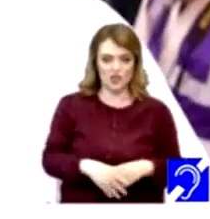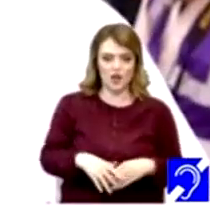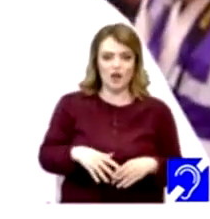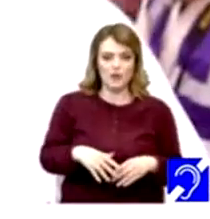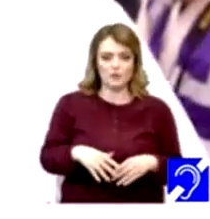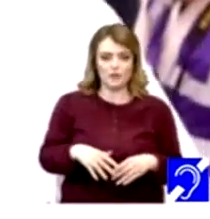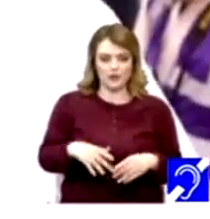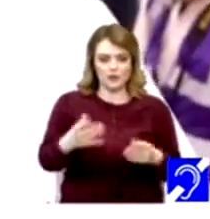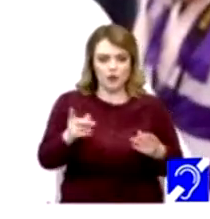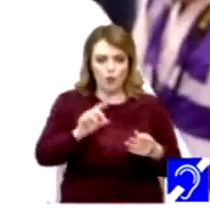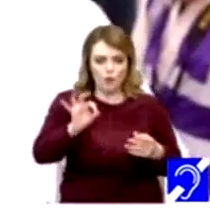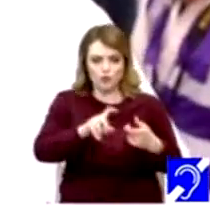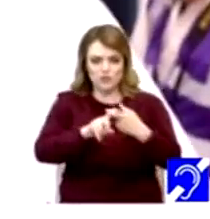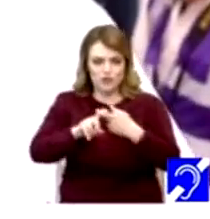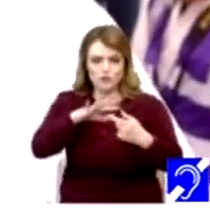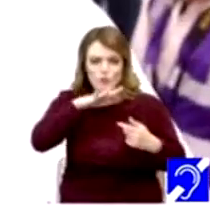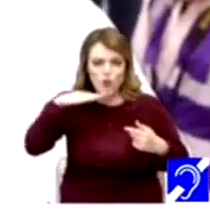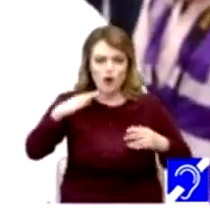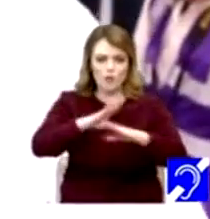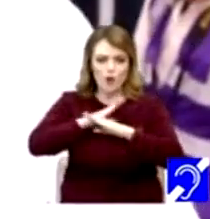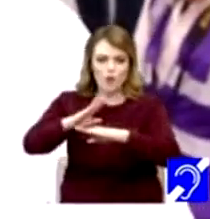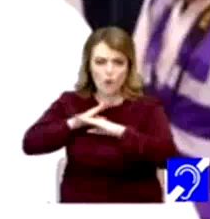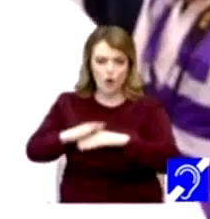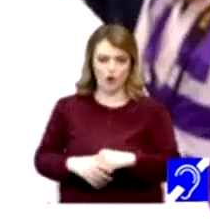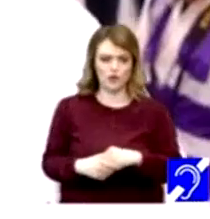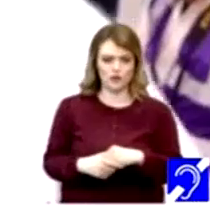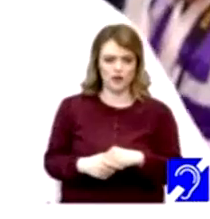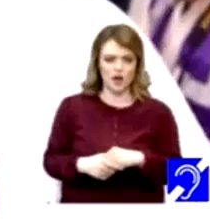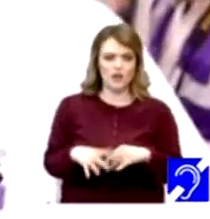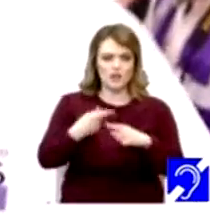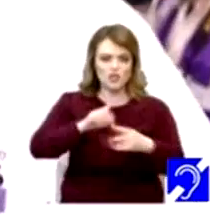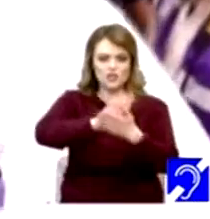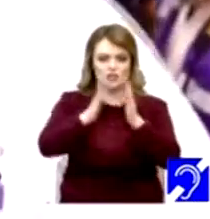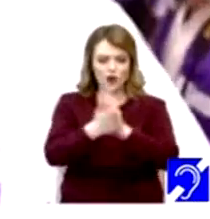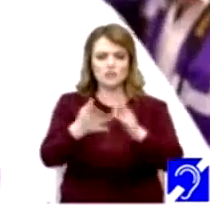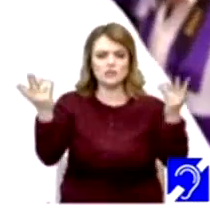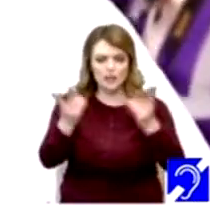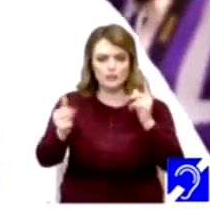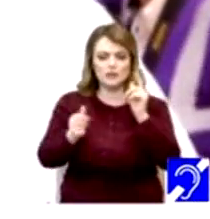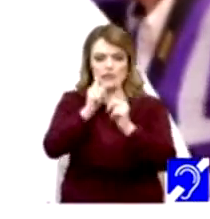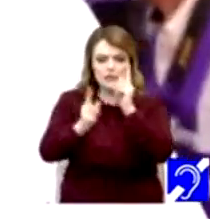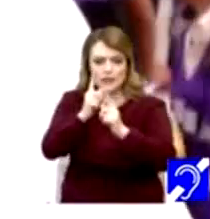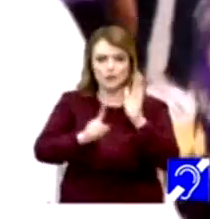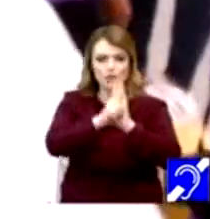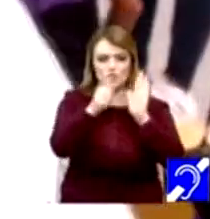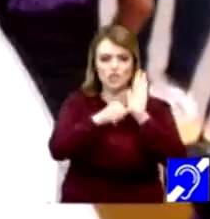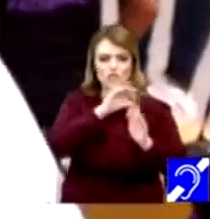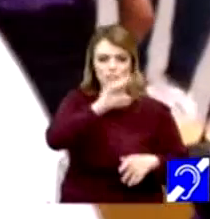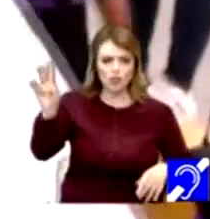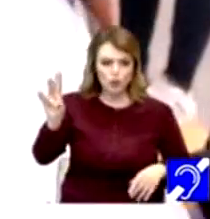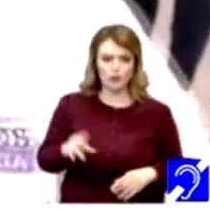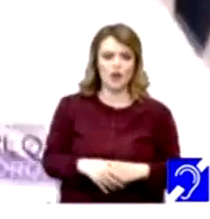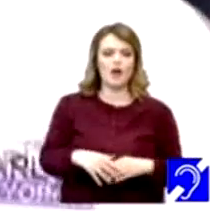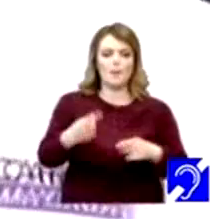mañosos y mentirosos mantienen muertos a toda una nación. Pero esa situación se acaba. Este próximo 6